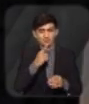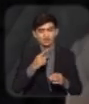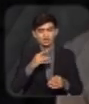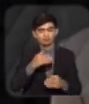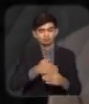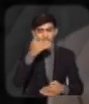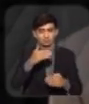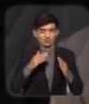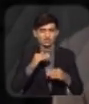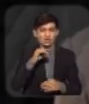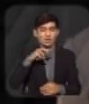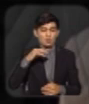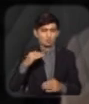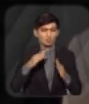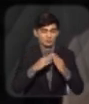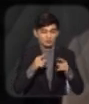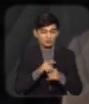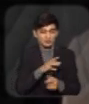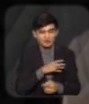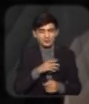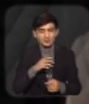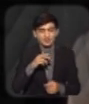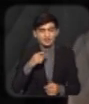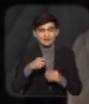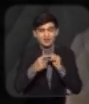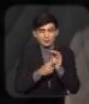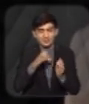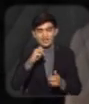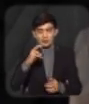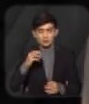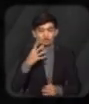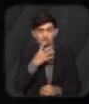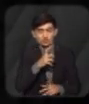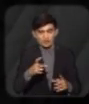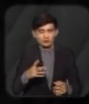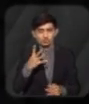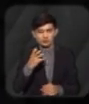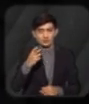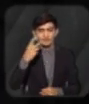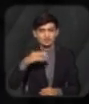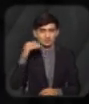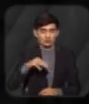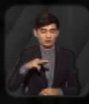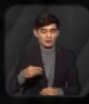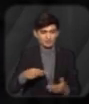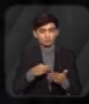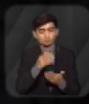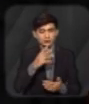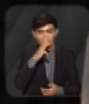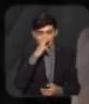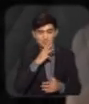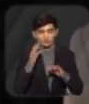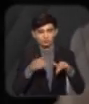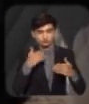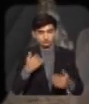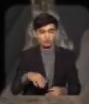дома. Договорились с работодателями 17-го сектора, что на четверых он выплатит 420 тысяч тенге. 3 месяца прошло, мы